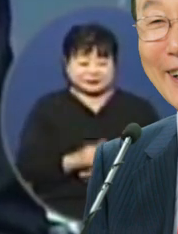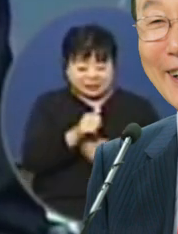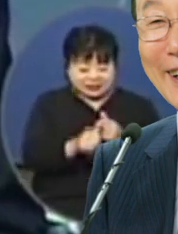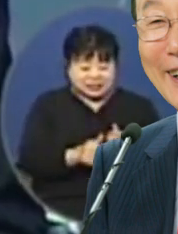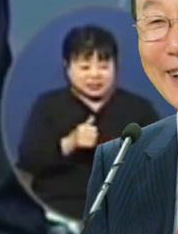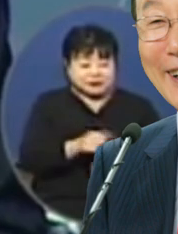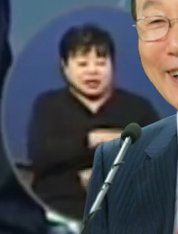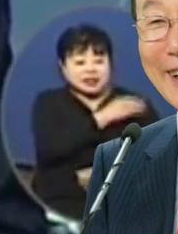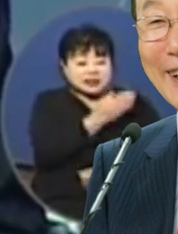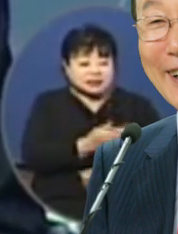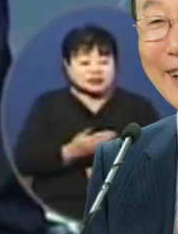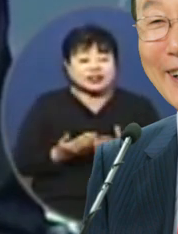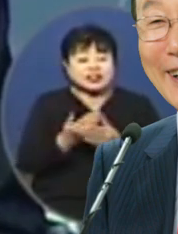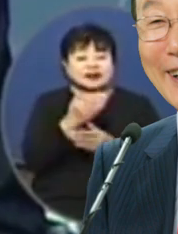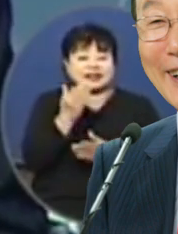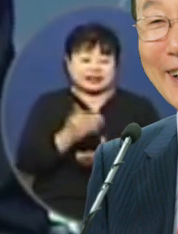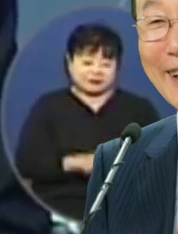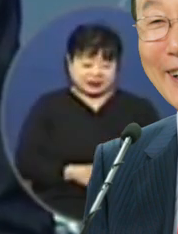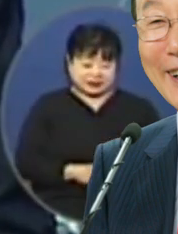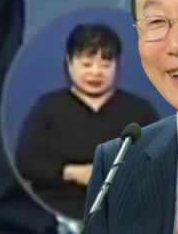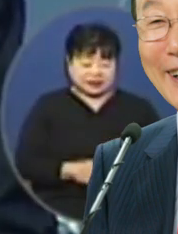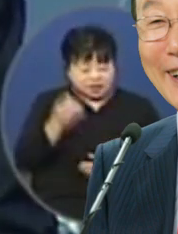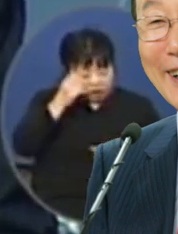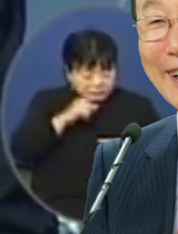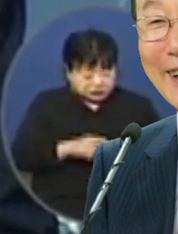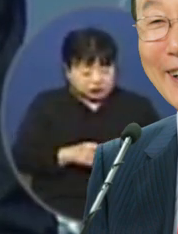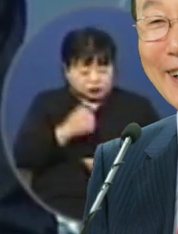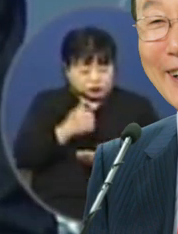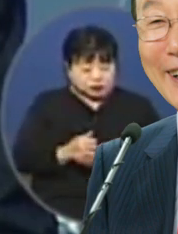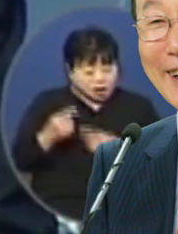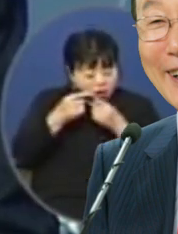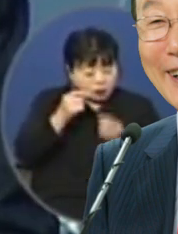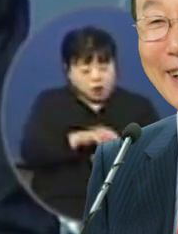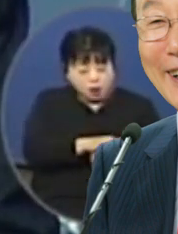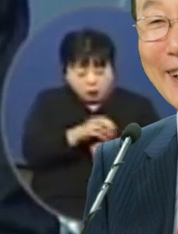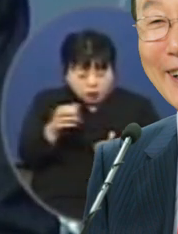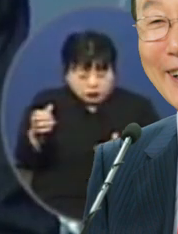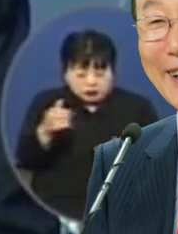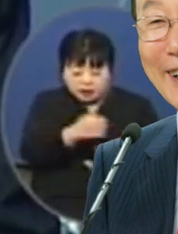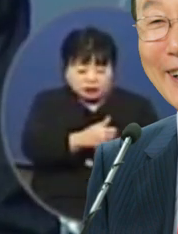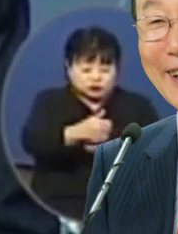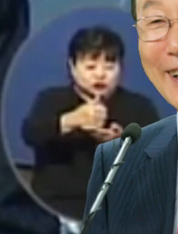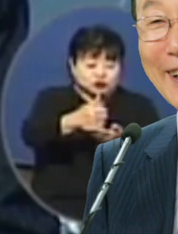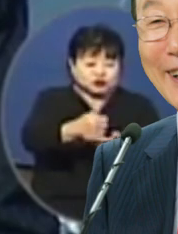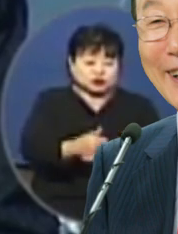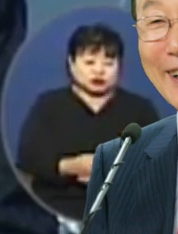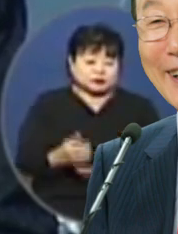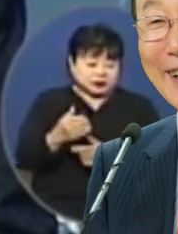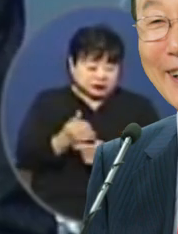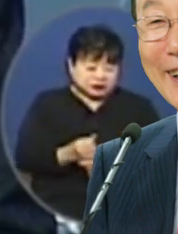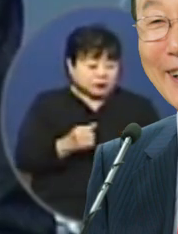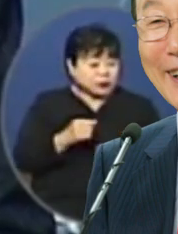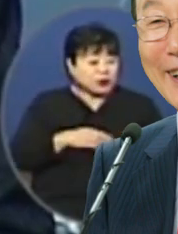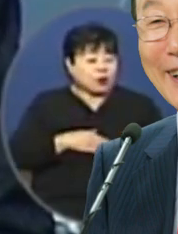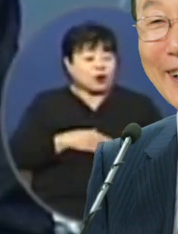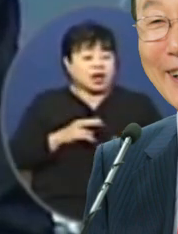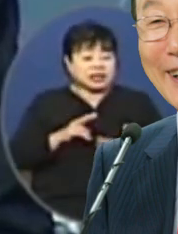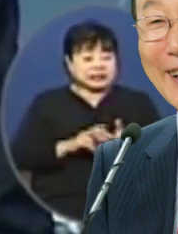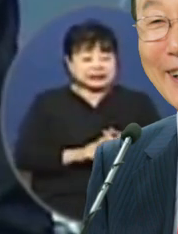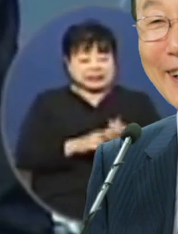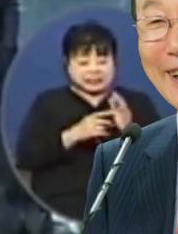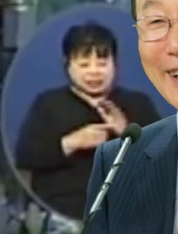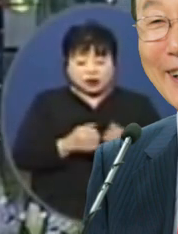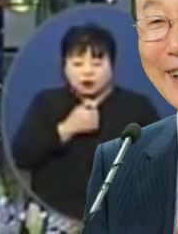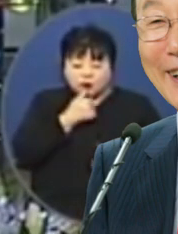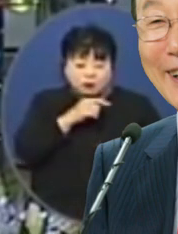하나님의 능력이 일어나야 되는 것입니다. 영적으로 죄와 허물을 벗어버리는데 주님이 이래하면 놀라운 역사가 일어나는 것입니다.